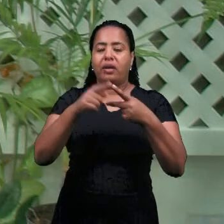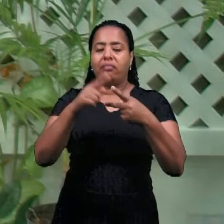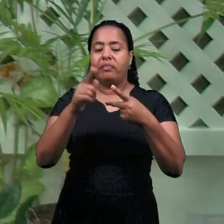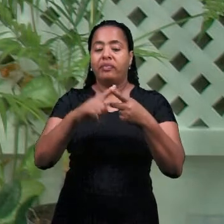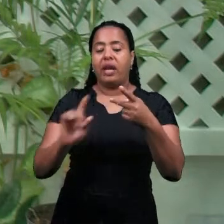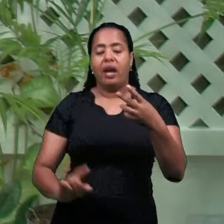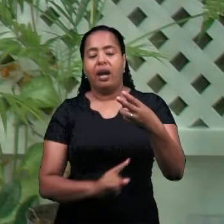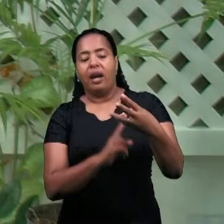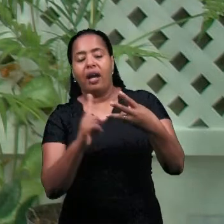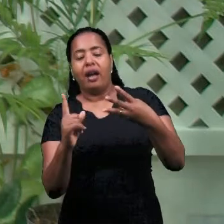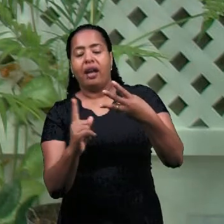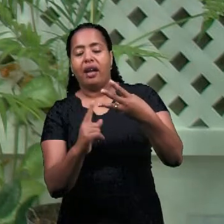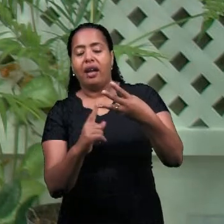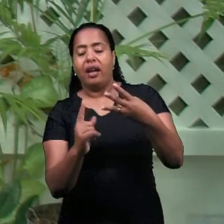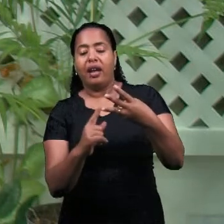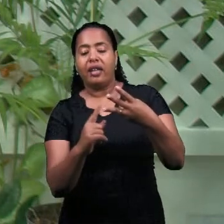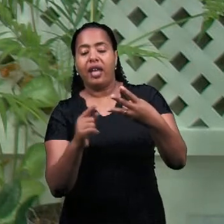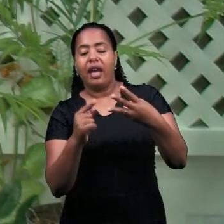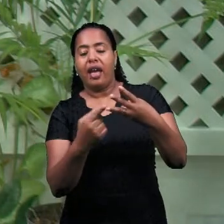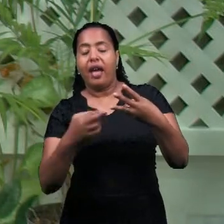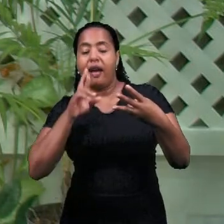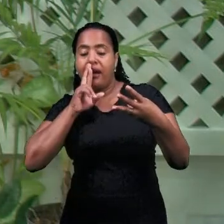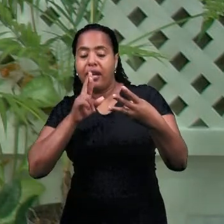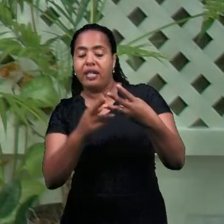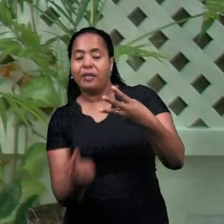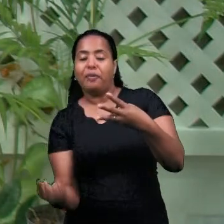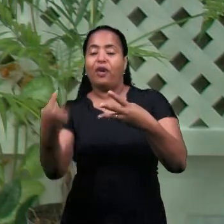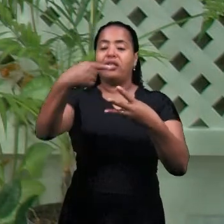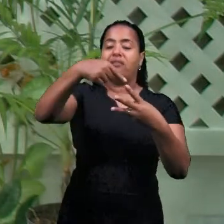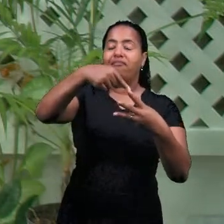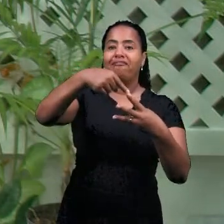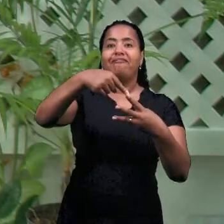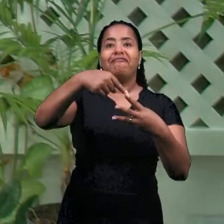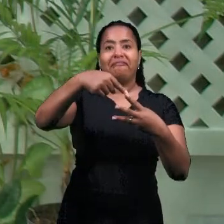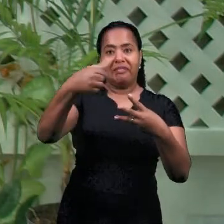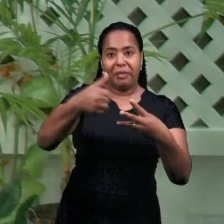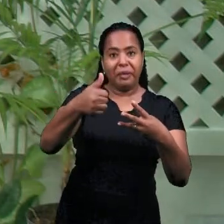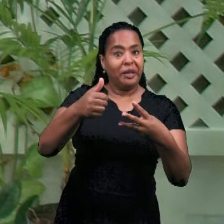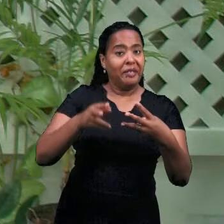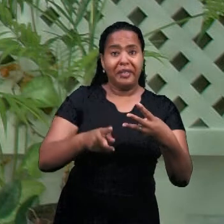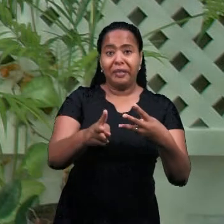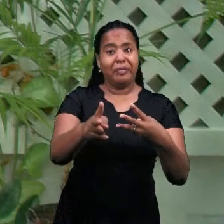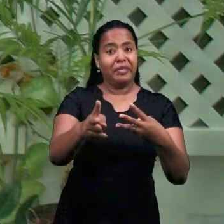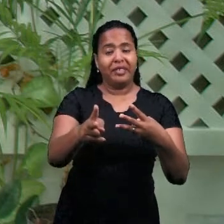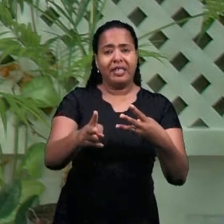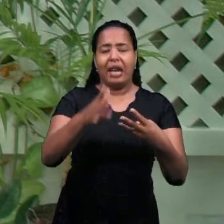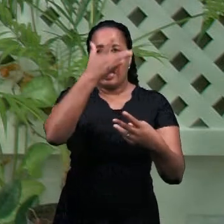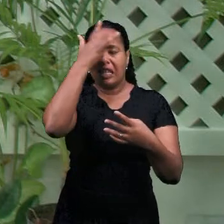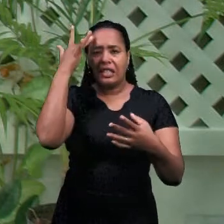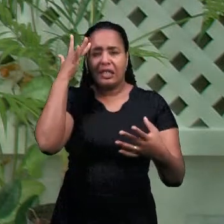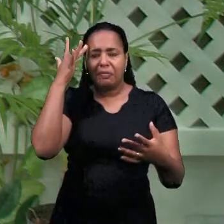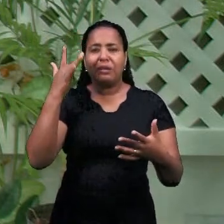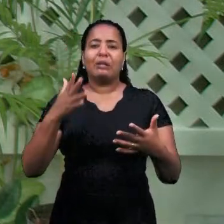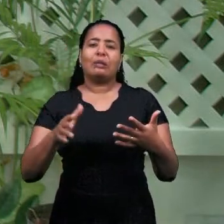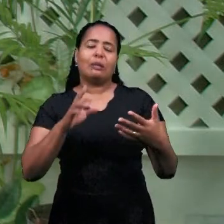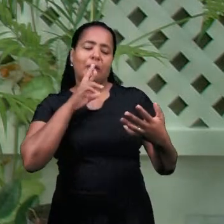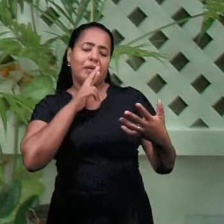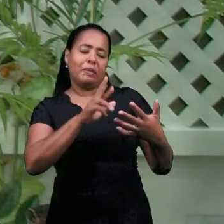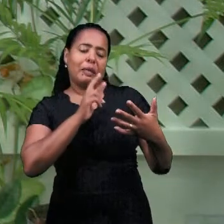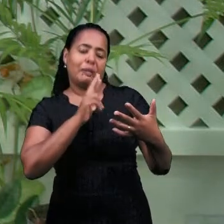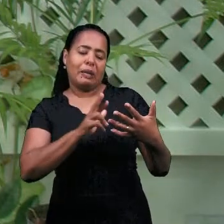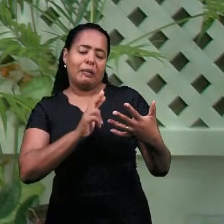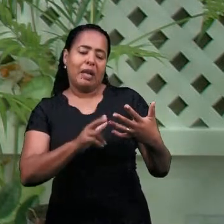on répond, devant, il y a une autre réponse afin qu'on puisse revenir dans la première réponse. Donc, les